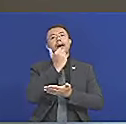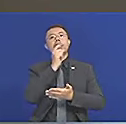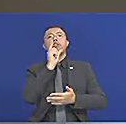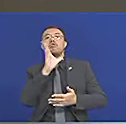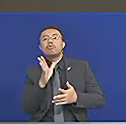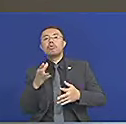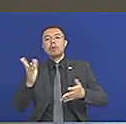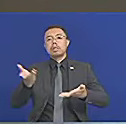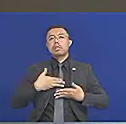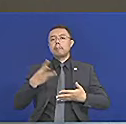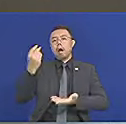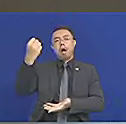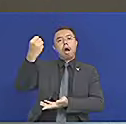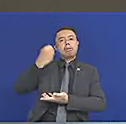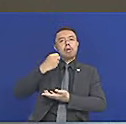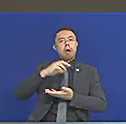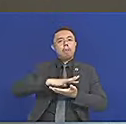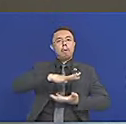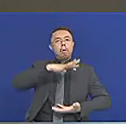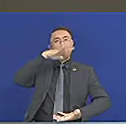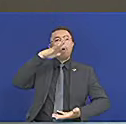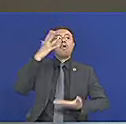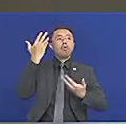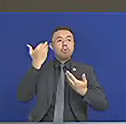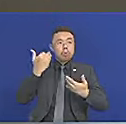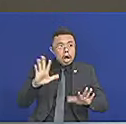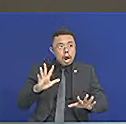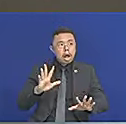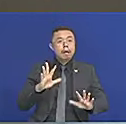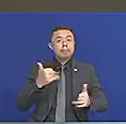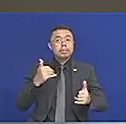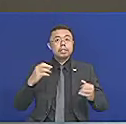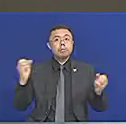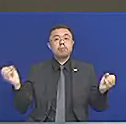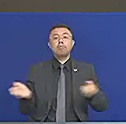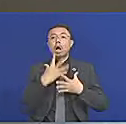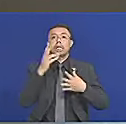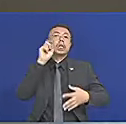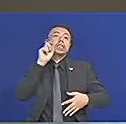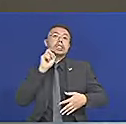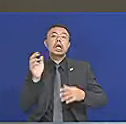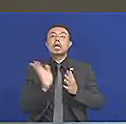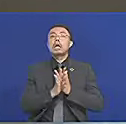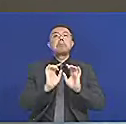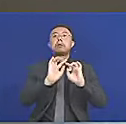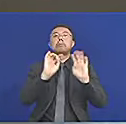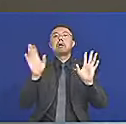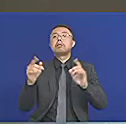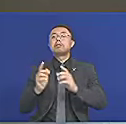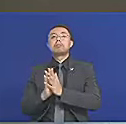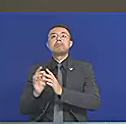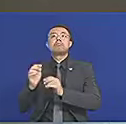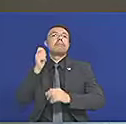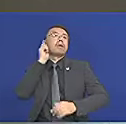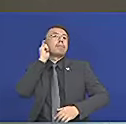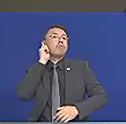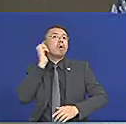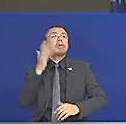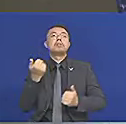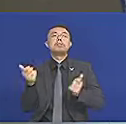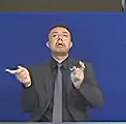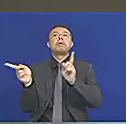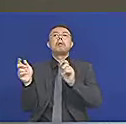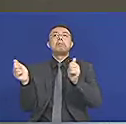untuk memperoleh harta, setelah itu bisa memuaskan seks dengan banyak pasangan, ya, bisa